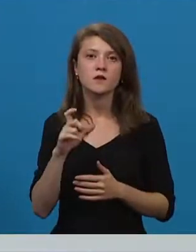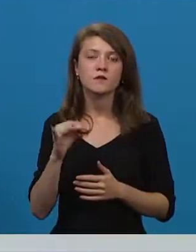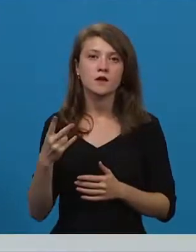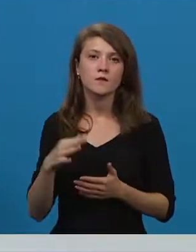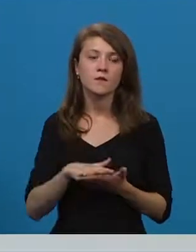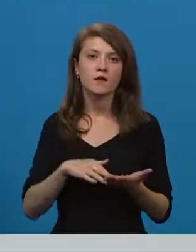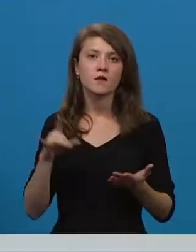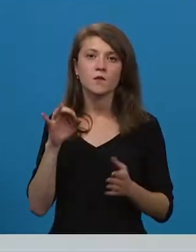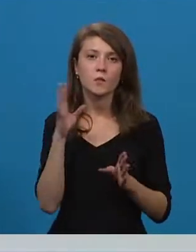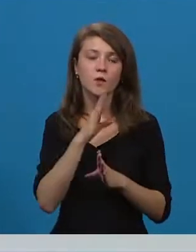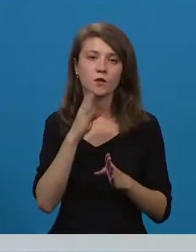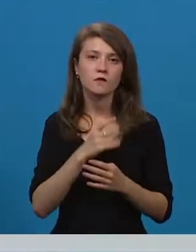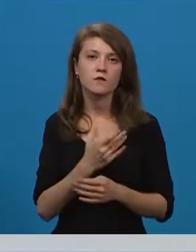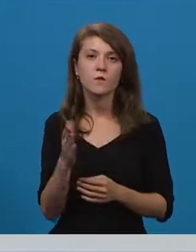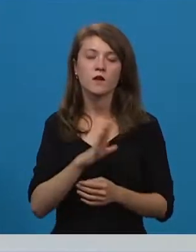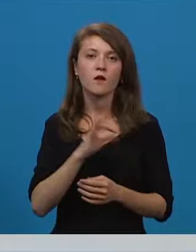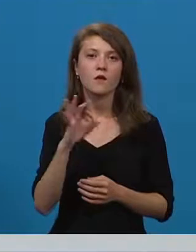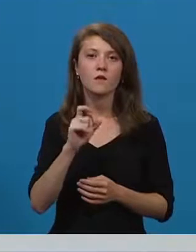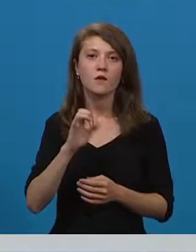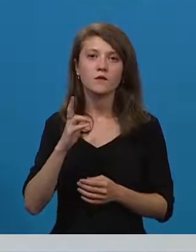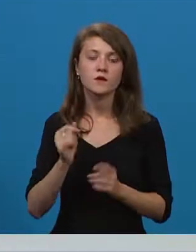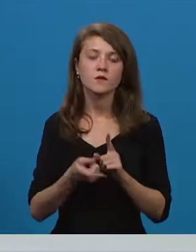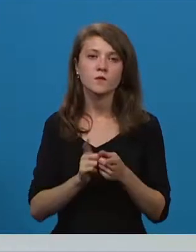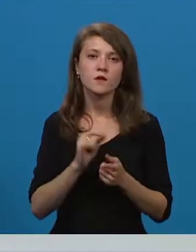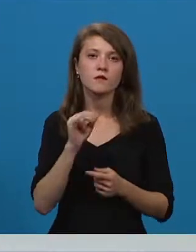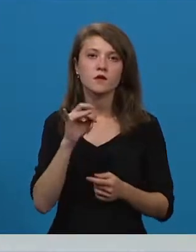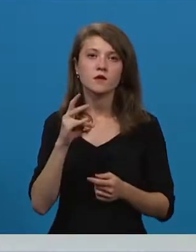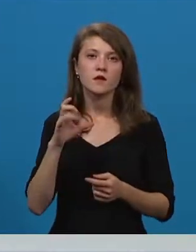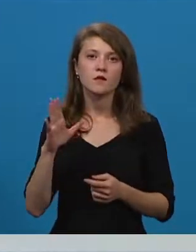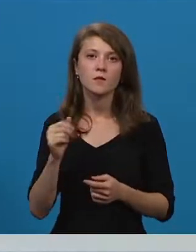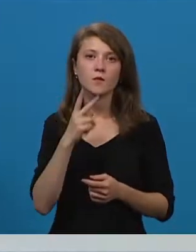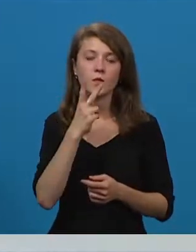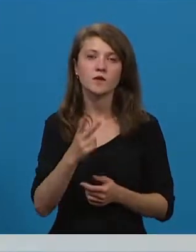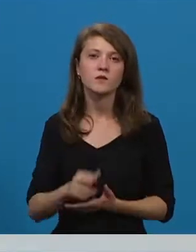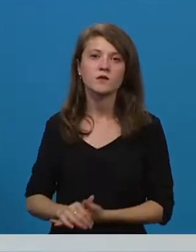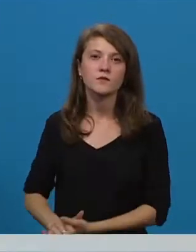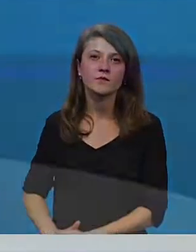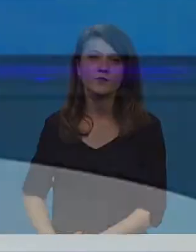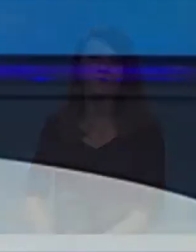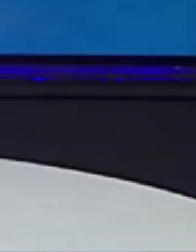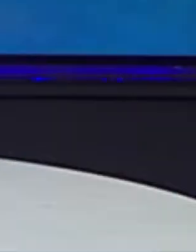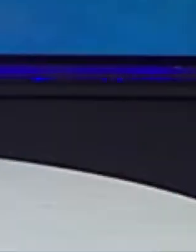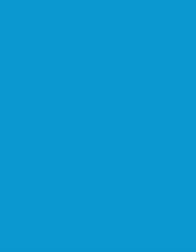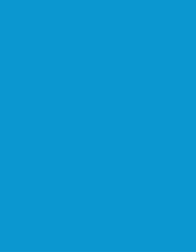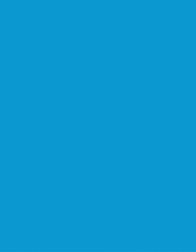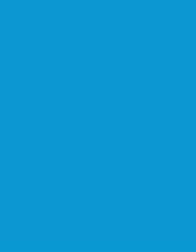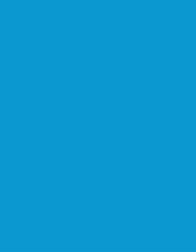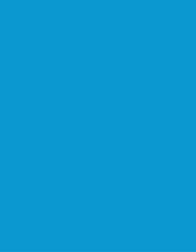хвиля». Далі про погоду. З вами була Олена Ваховська, сурдопереклад Івана Черняєва. Побачимось.